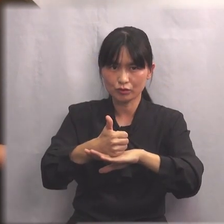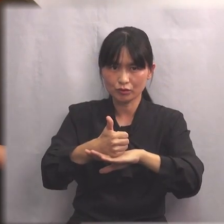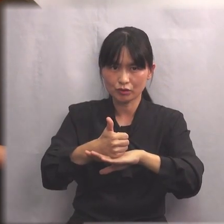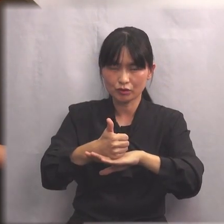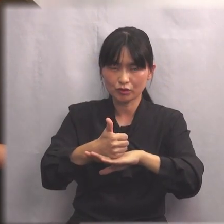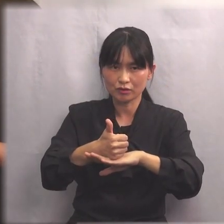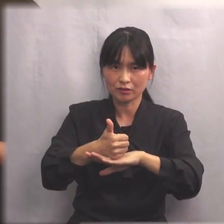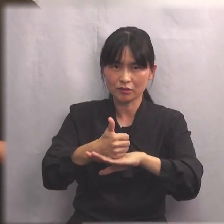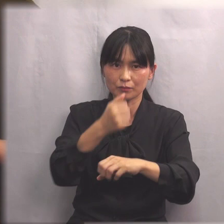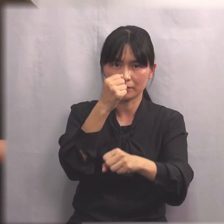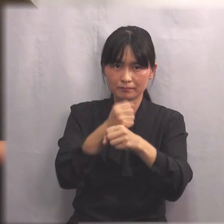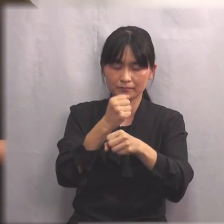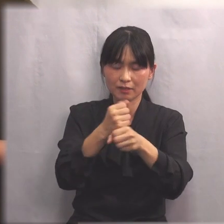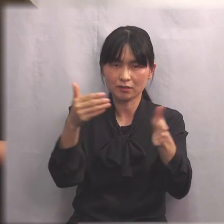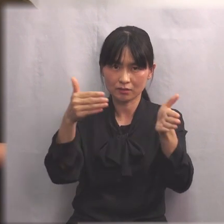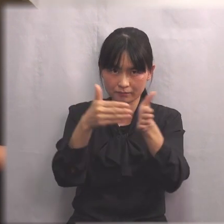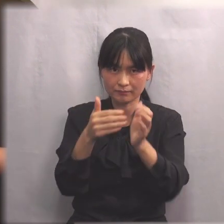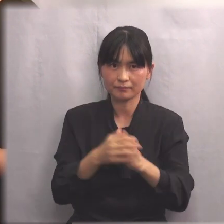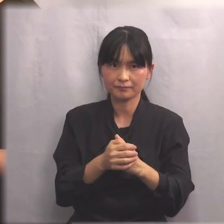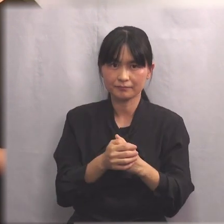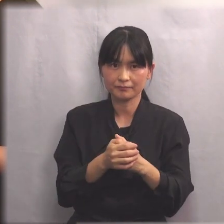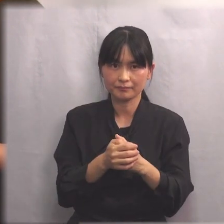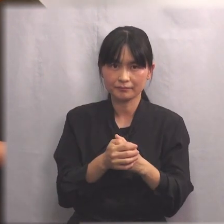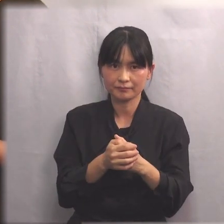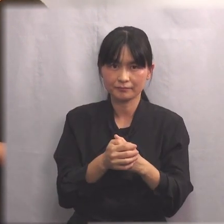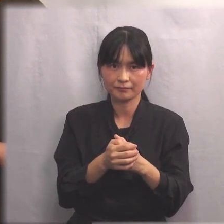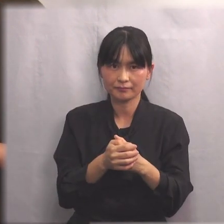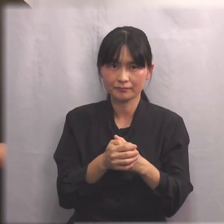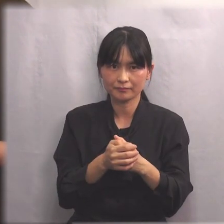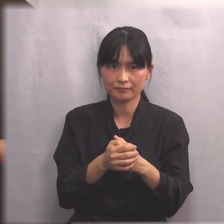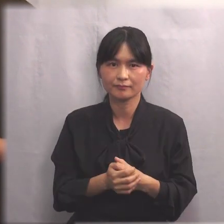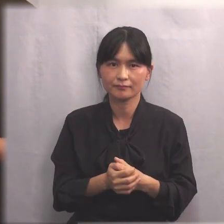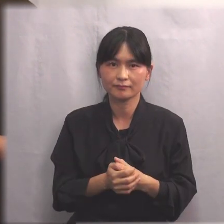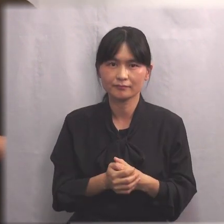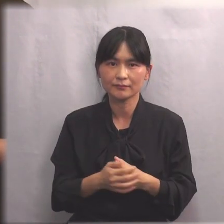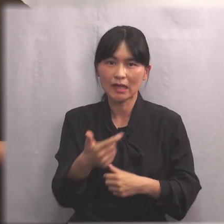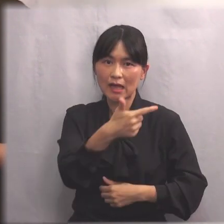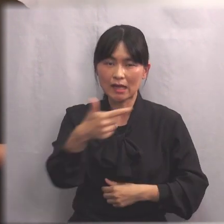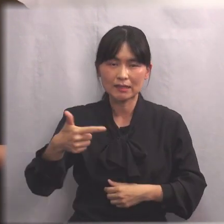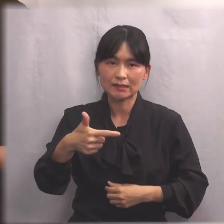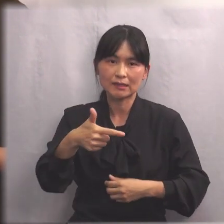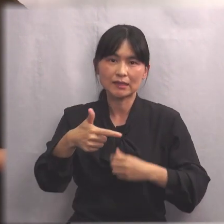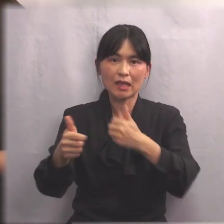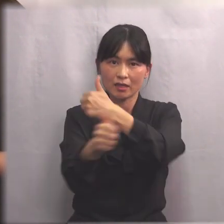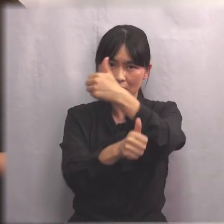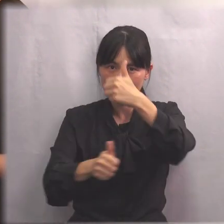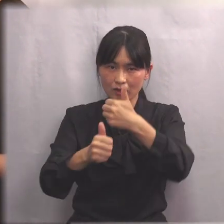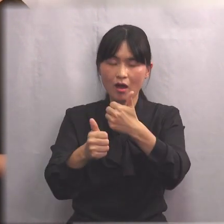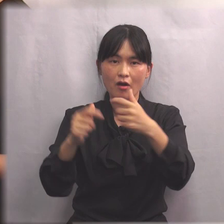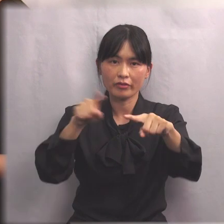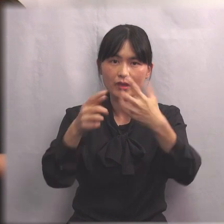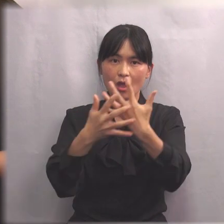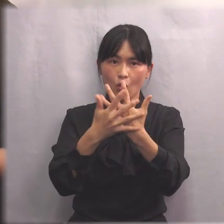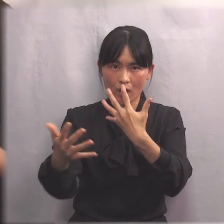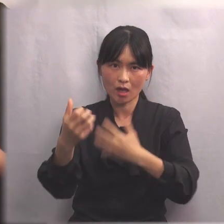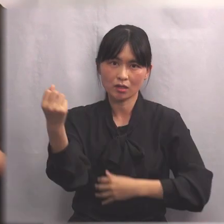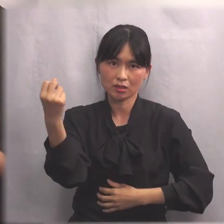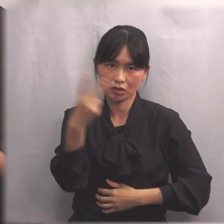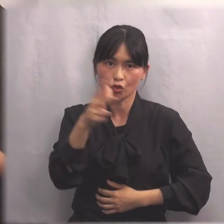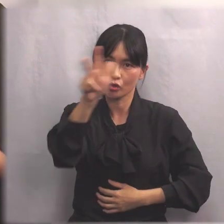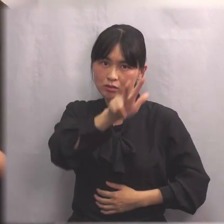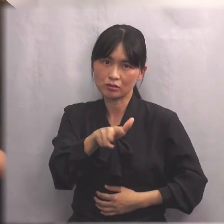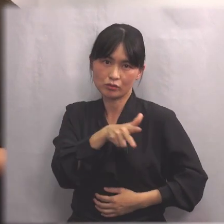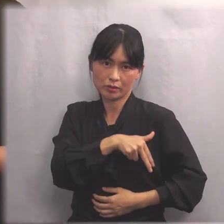점을 받아들여서 최종적으로 이렇게 정리했다는 말씀 드리고 싶습니다. 그리고 대의원대회와 전국위원회 이 두